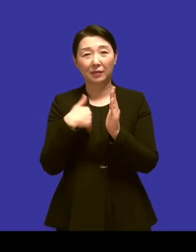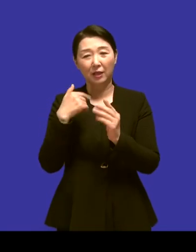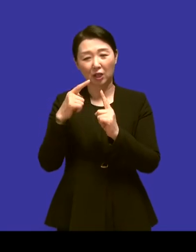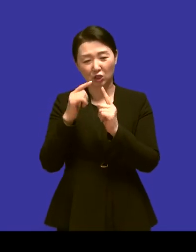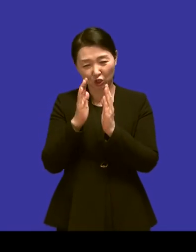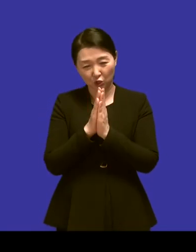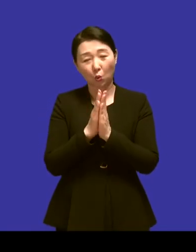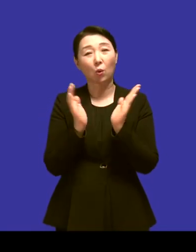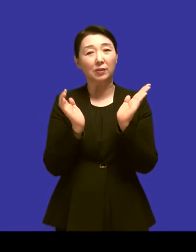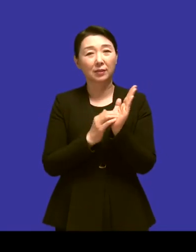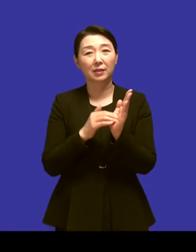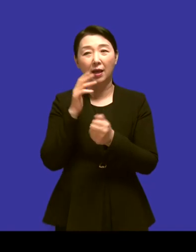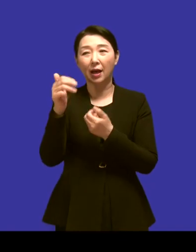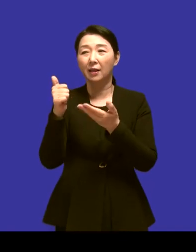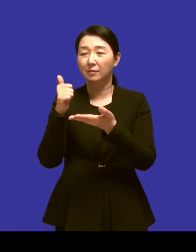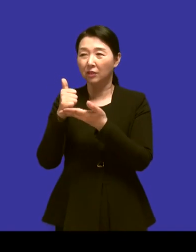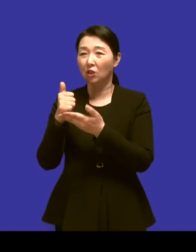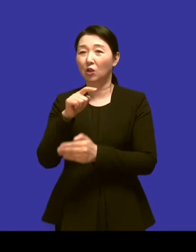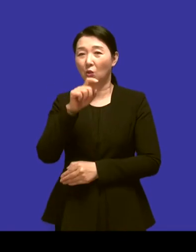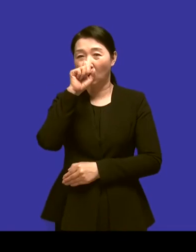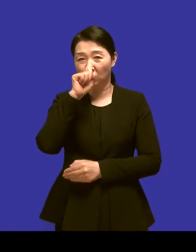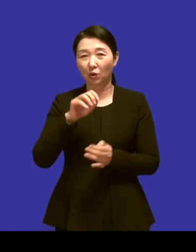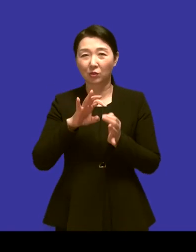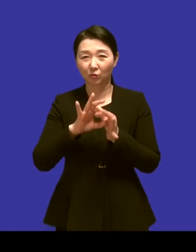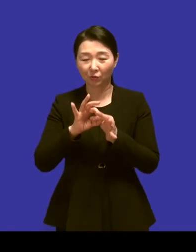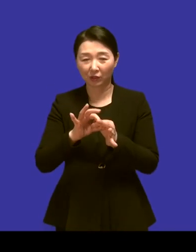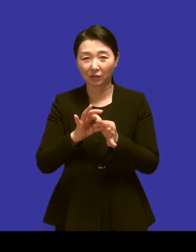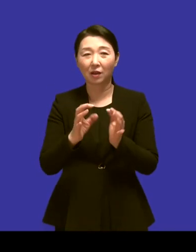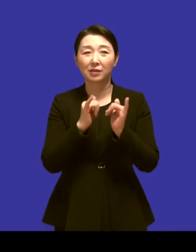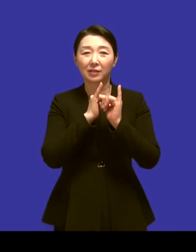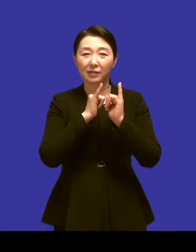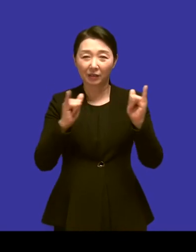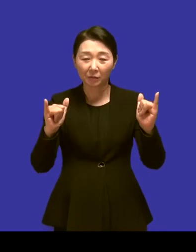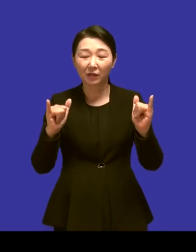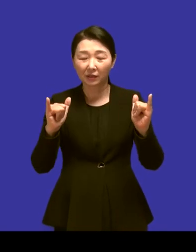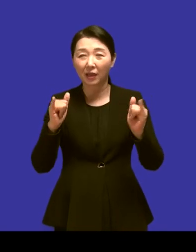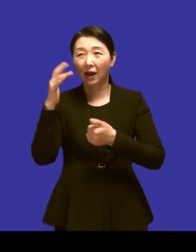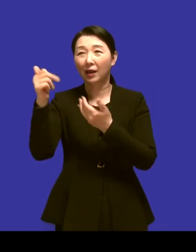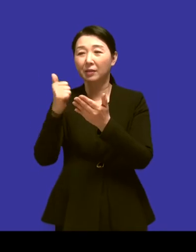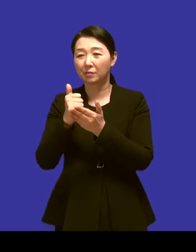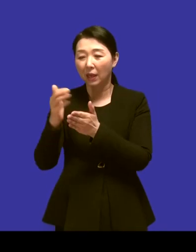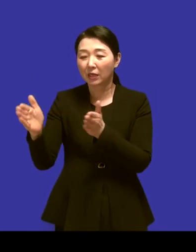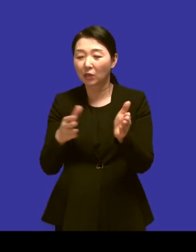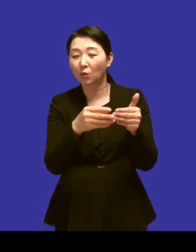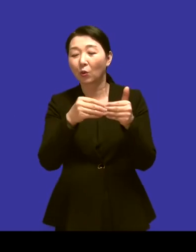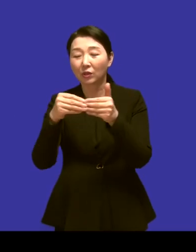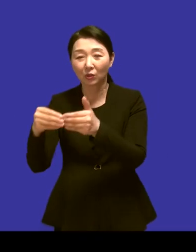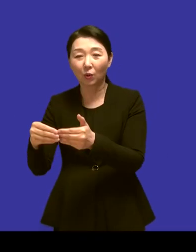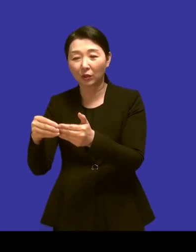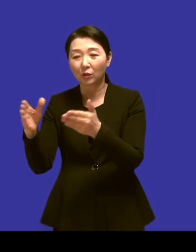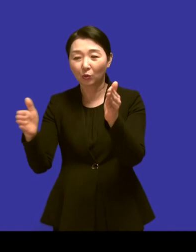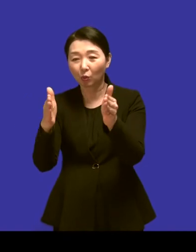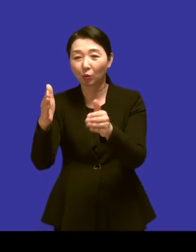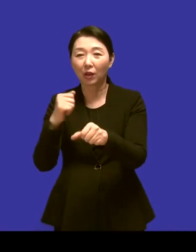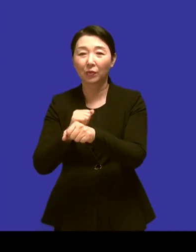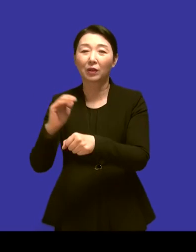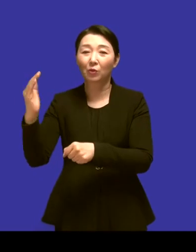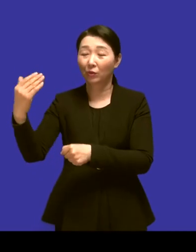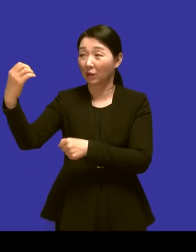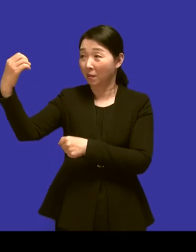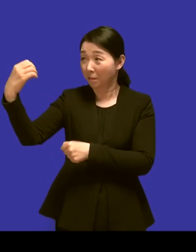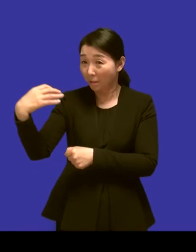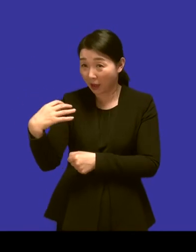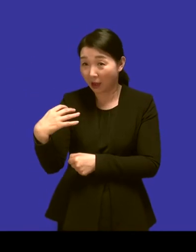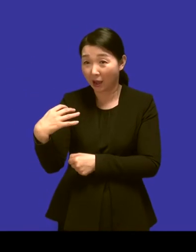이제 하나님께서 너가 좋아하는 걸 통해서 내가 너를 하나님 나 사람들을 나를 나의 길로 이끌게 하는 통로가 되게 하겠다. 네네. 그 기도를